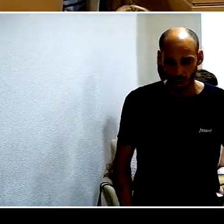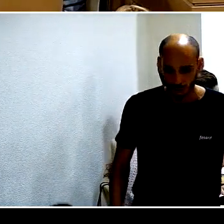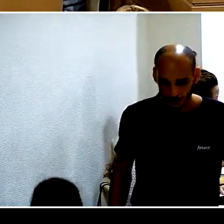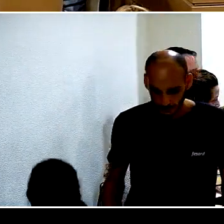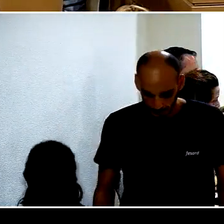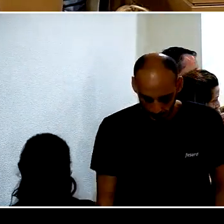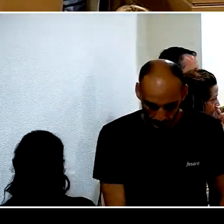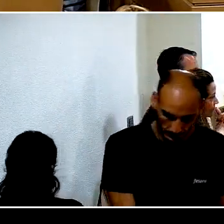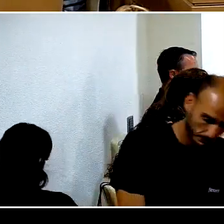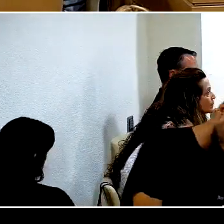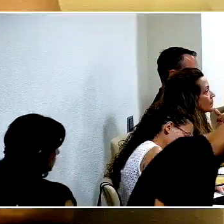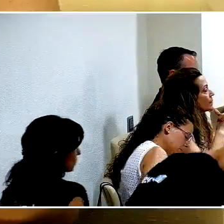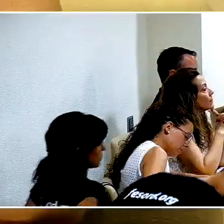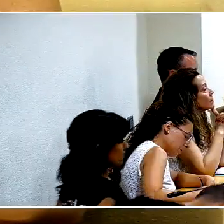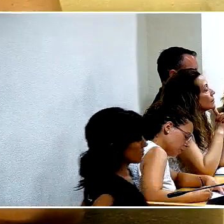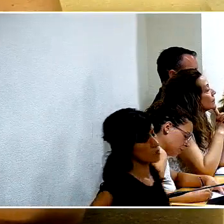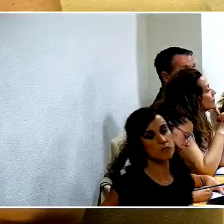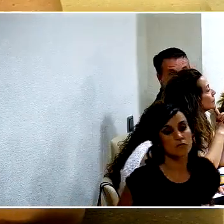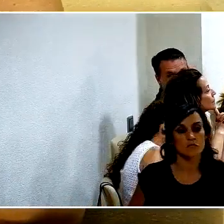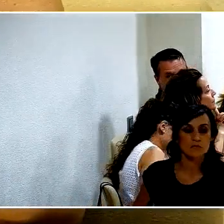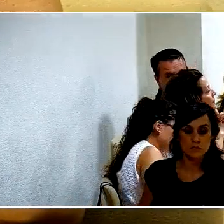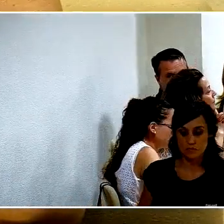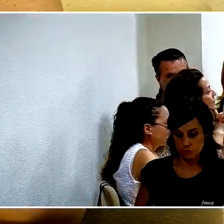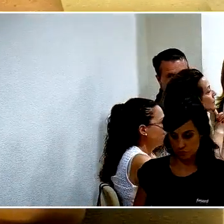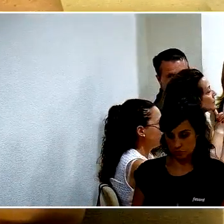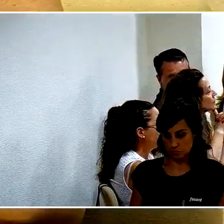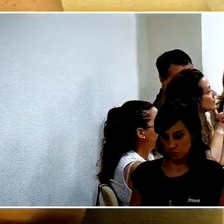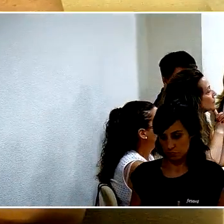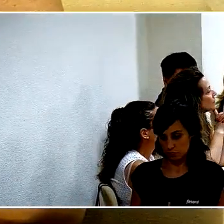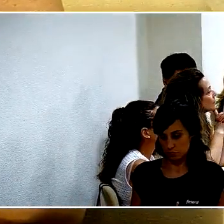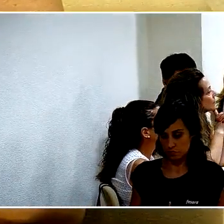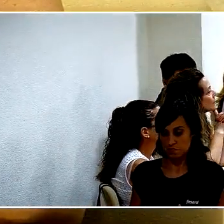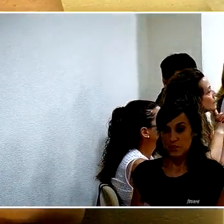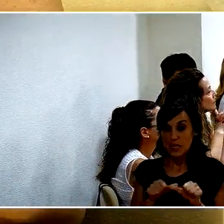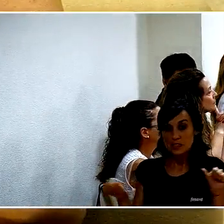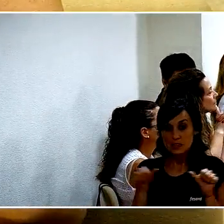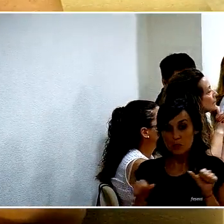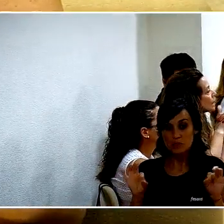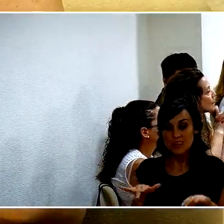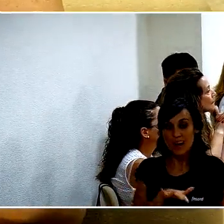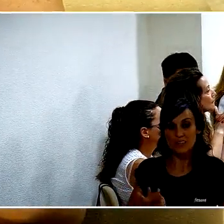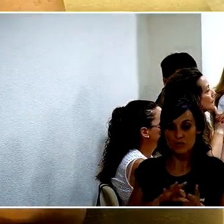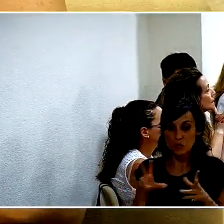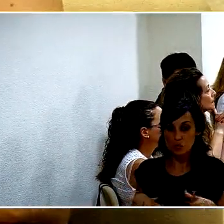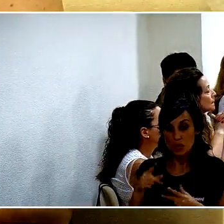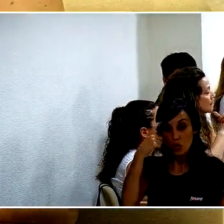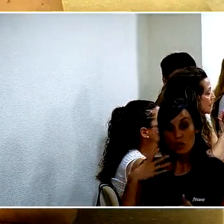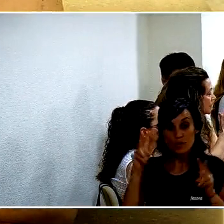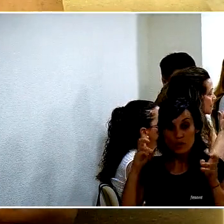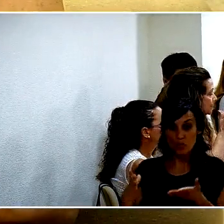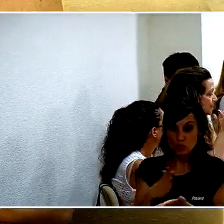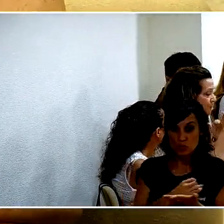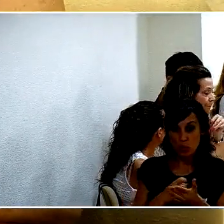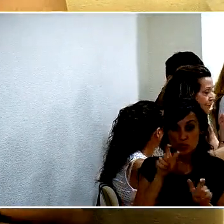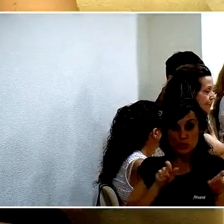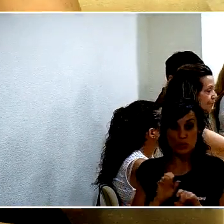setmanes a l'àrea de serveis socials. Així és que recordar que això és cosa de totes i tots, no les persones